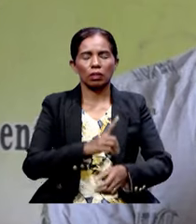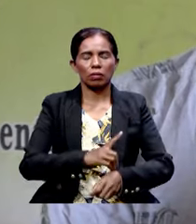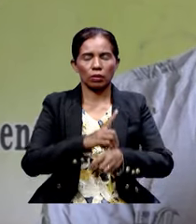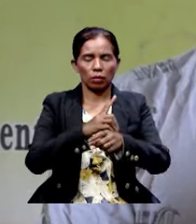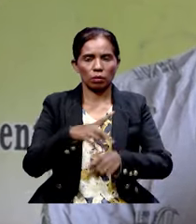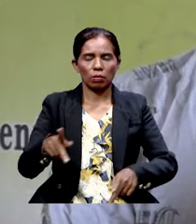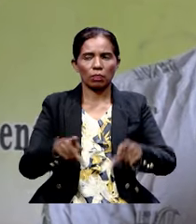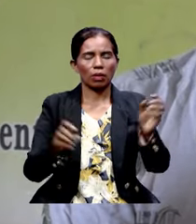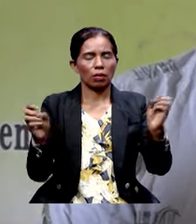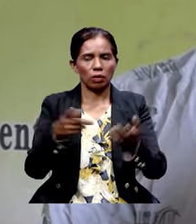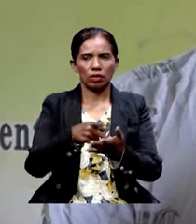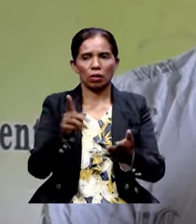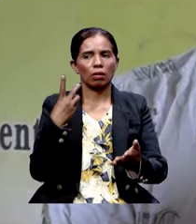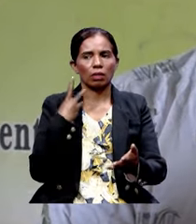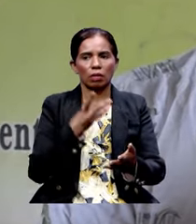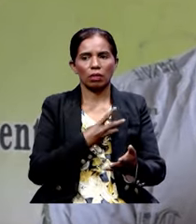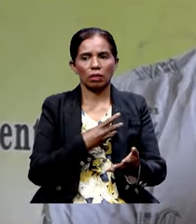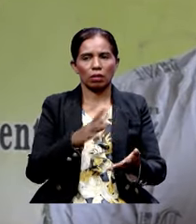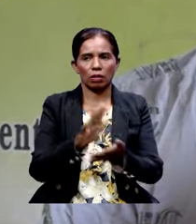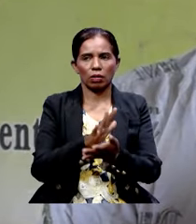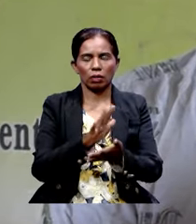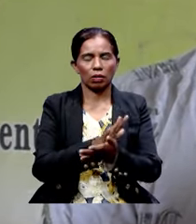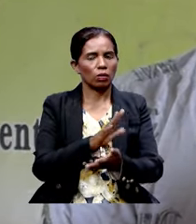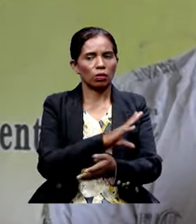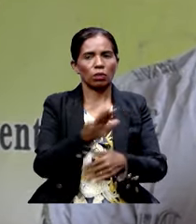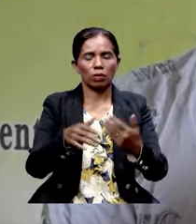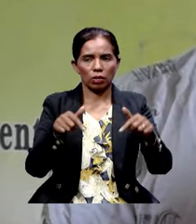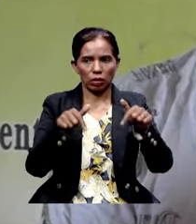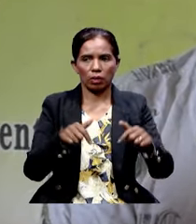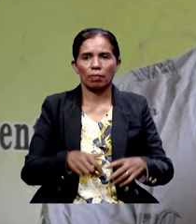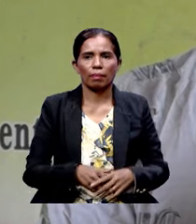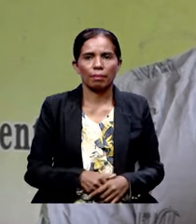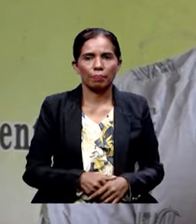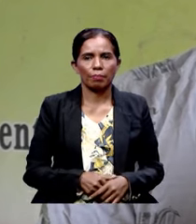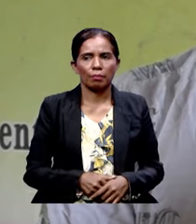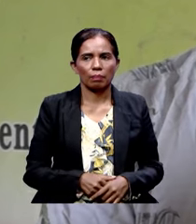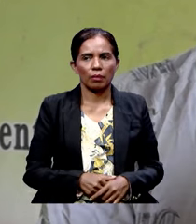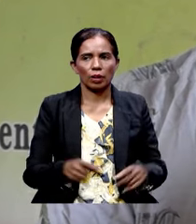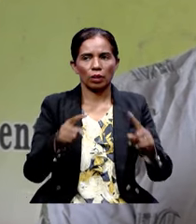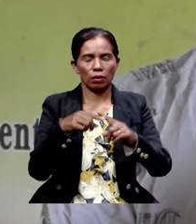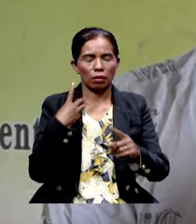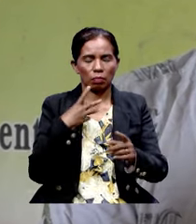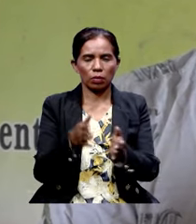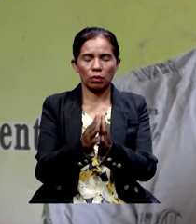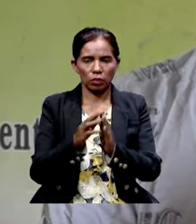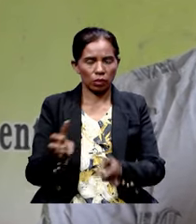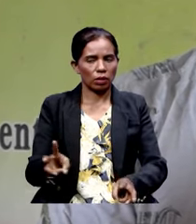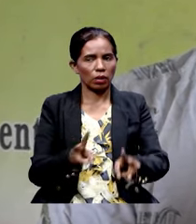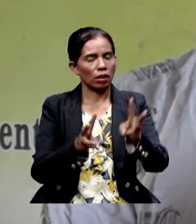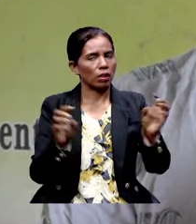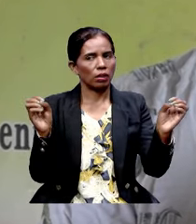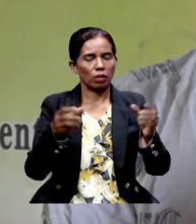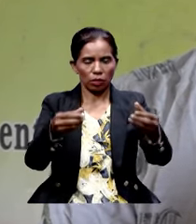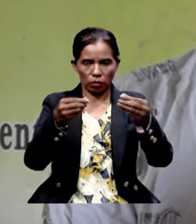koi selo ami ne sirbe sur thotu iha ne to ami husu dalang la iha be atu